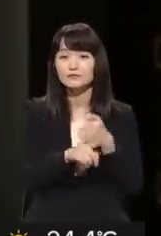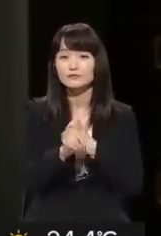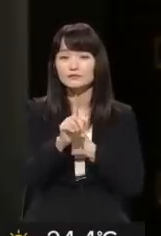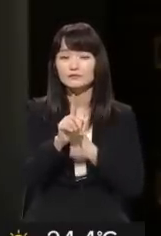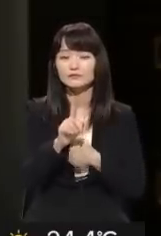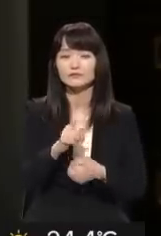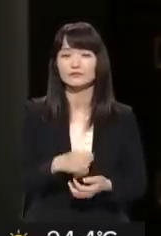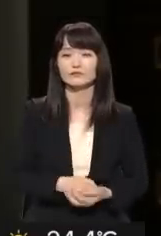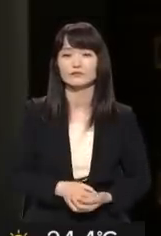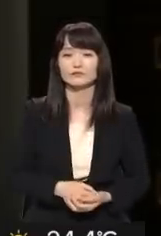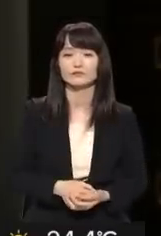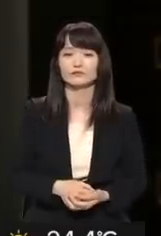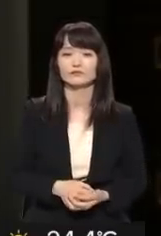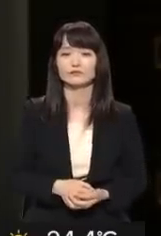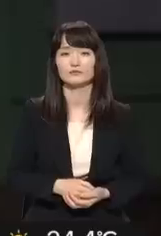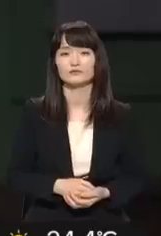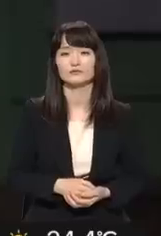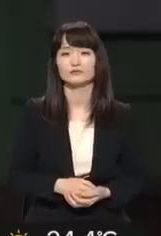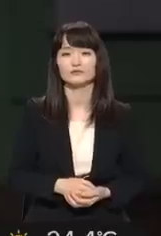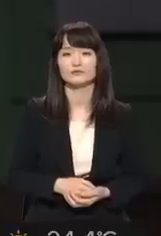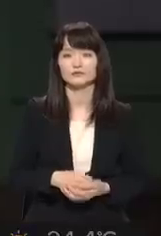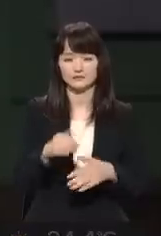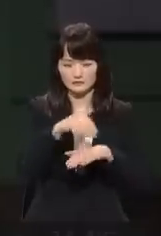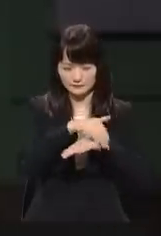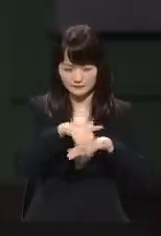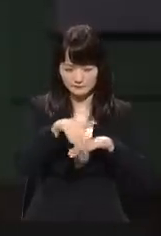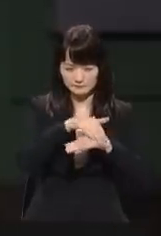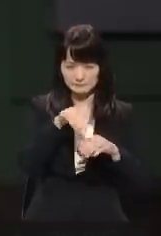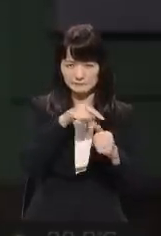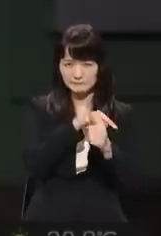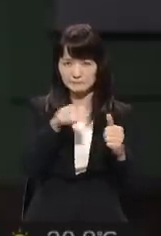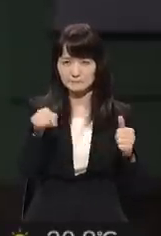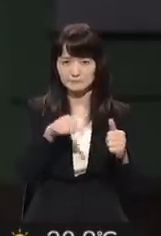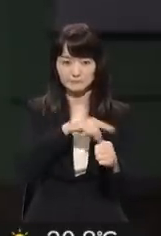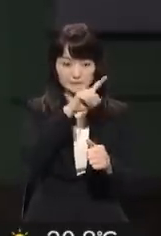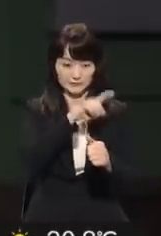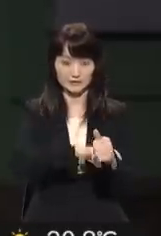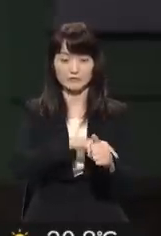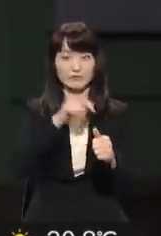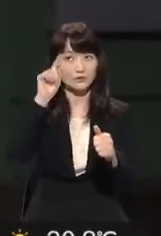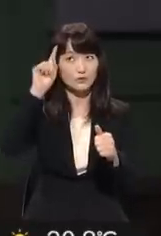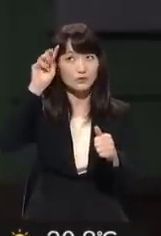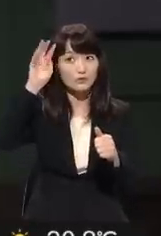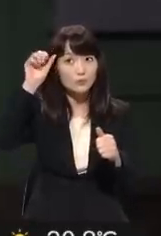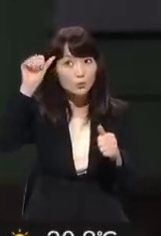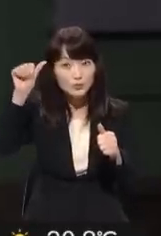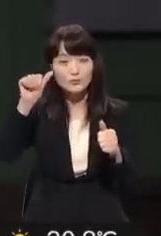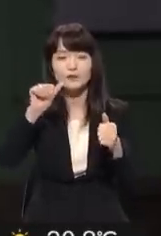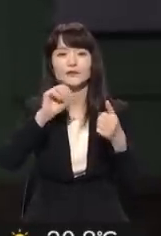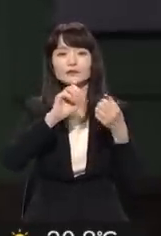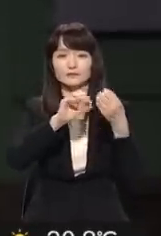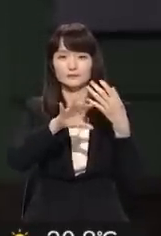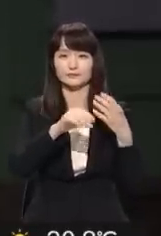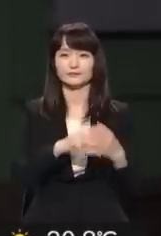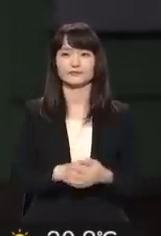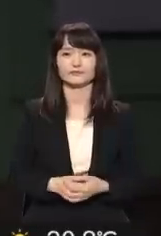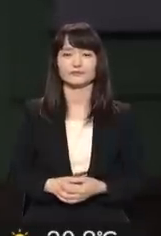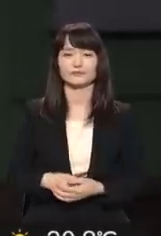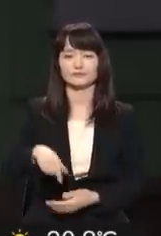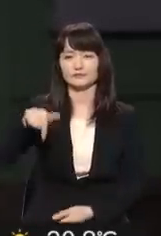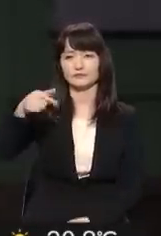네, 일단 소장님이 말씀하신 부분, 그리고 계획살인이었다 이런 부분이 체포 5일 만에야 나오기 시작을 했습니다. 여기에는 이